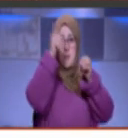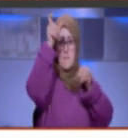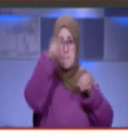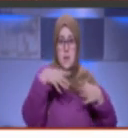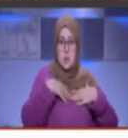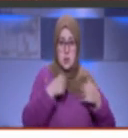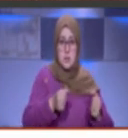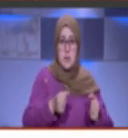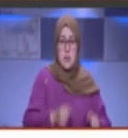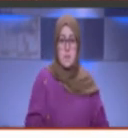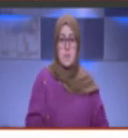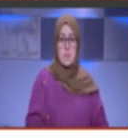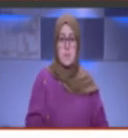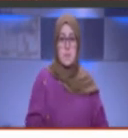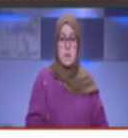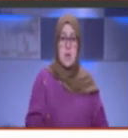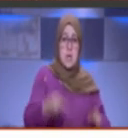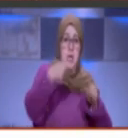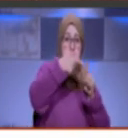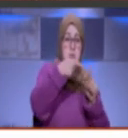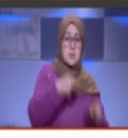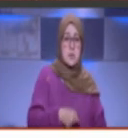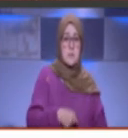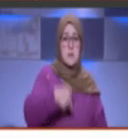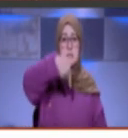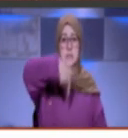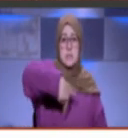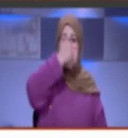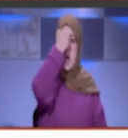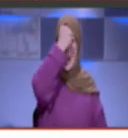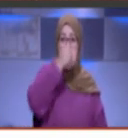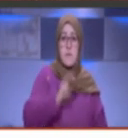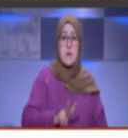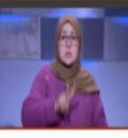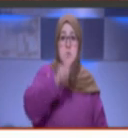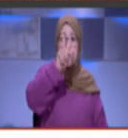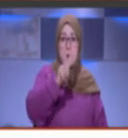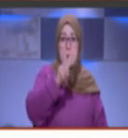الإجمالي للحالات التي تم الإعلان عن شفائها إلى